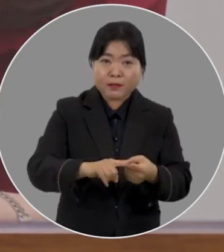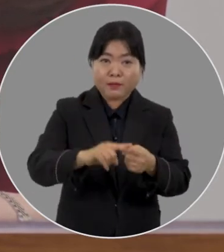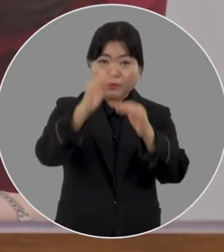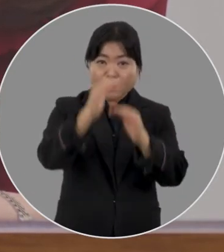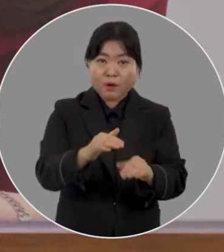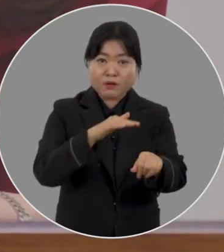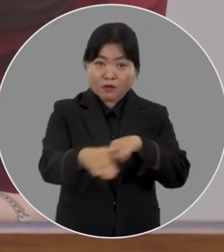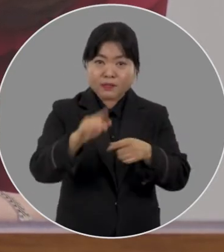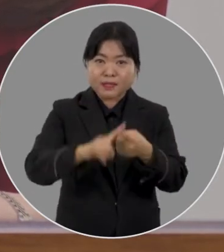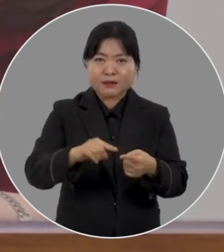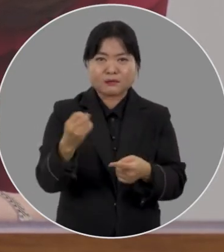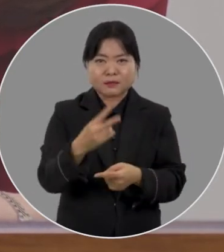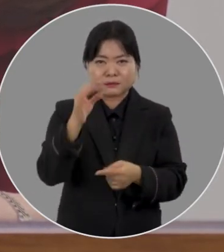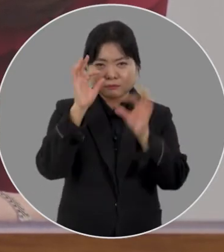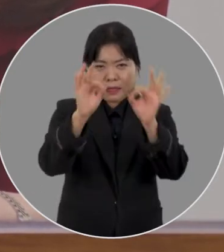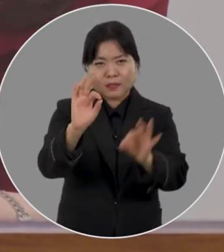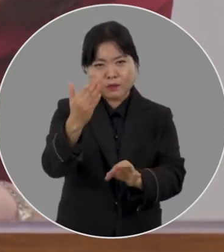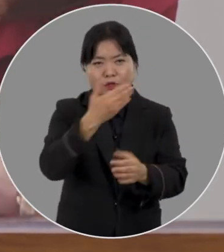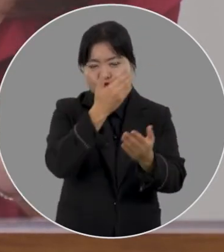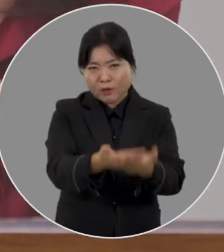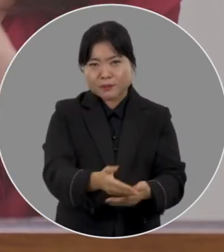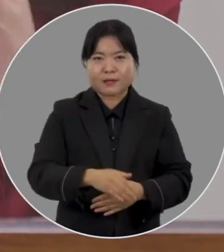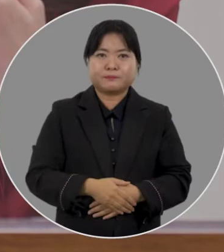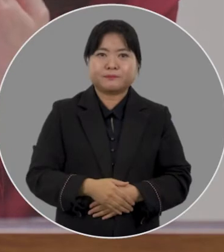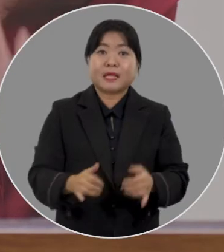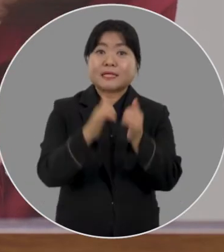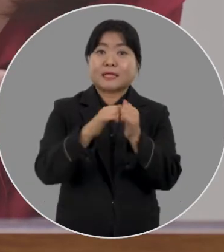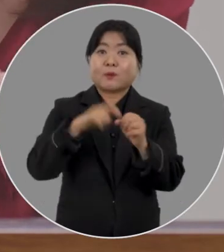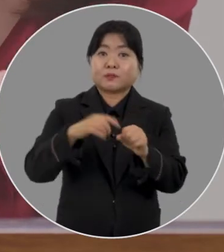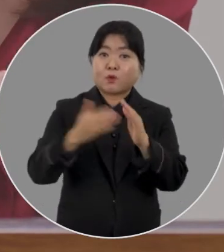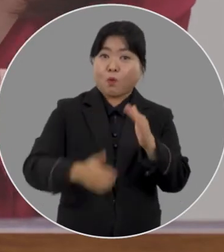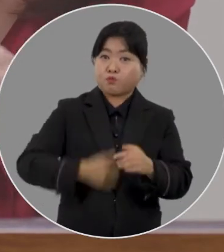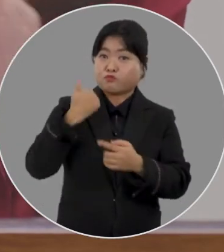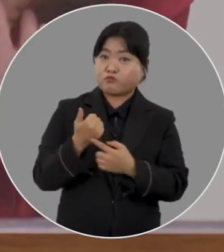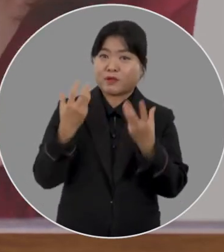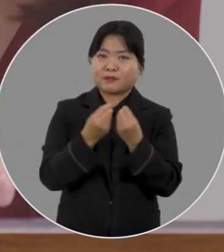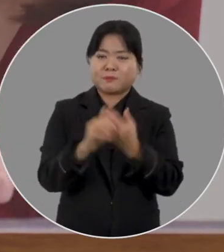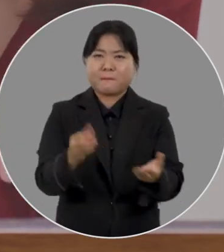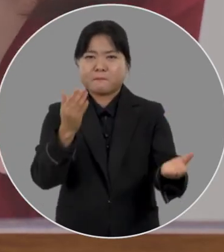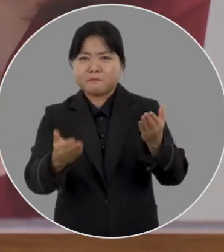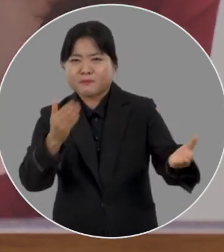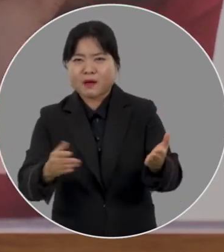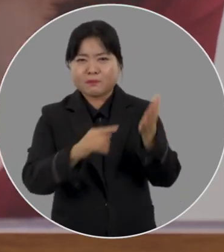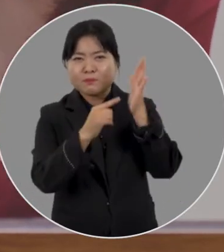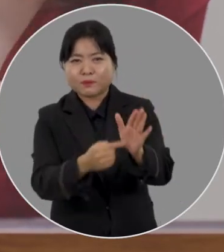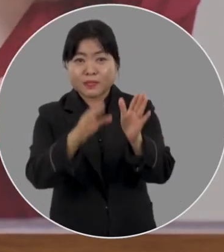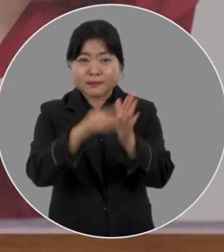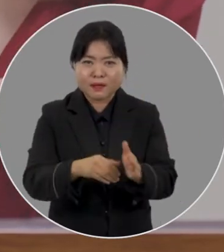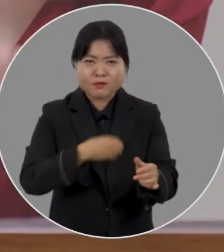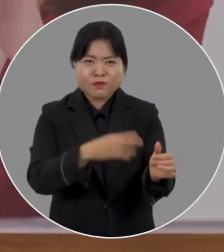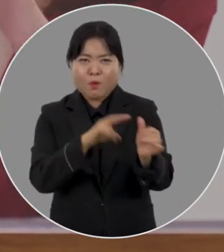번 더 성찰해보는 그런 것이 중요할 것 같습니다. 네, 어떤 사회적인 공분이나 예를 들어서 비판을 그러니까 표시를 할